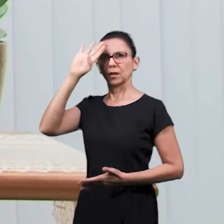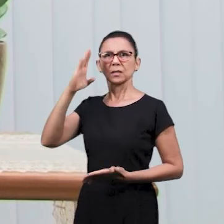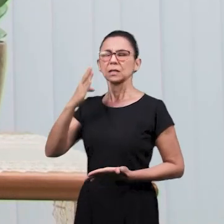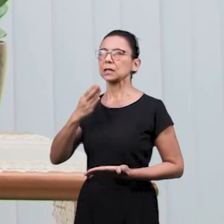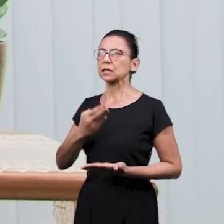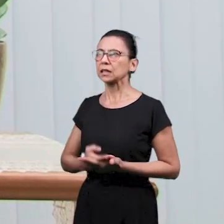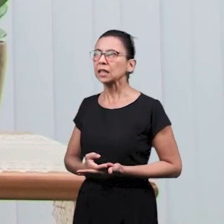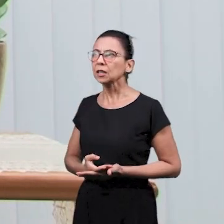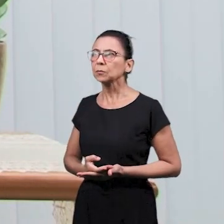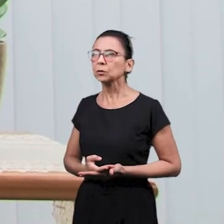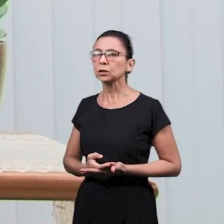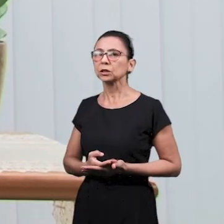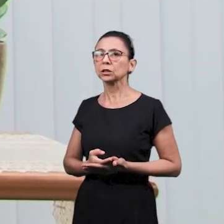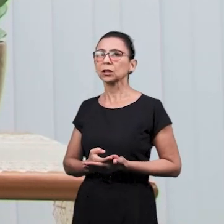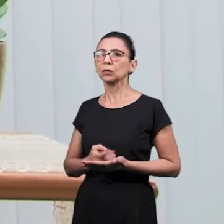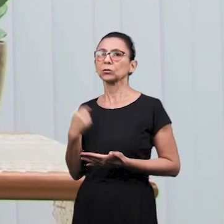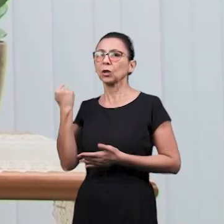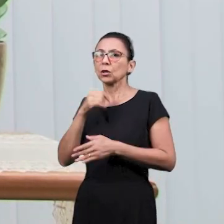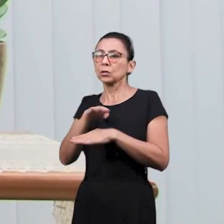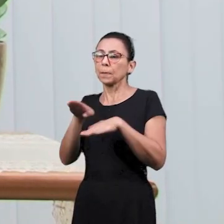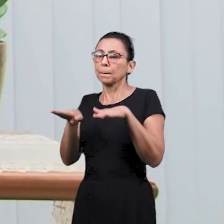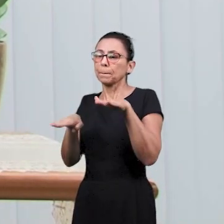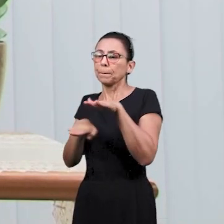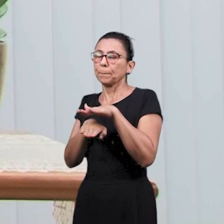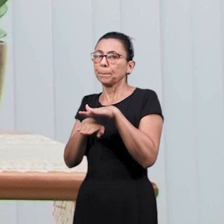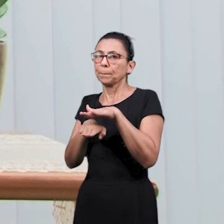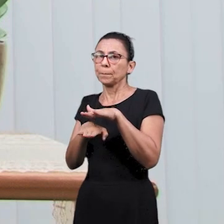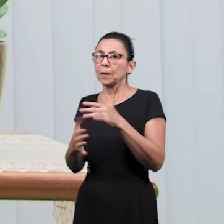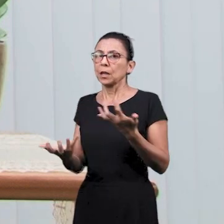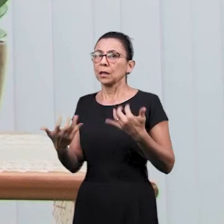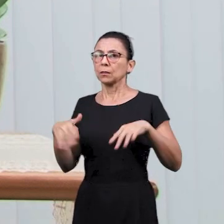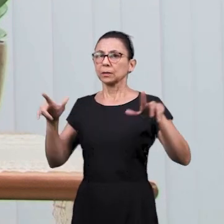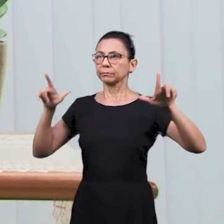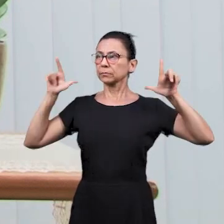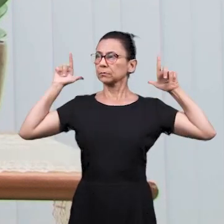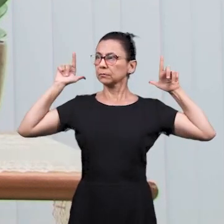в Него, мы не пытаемся выделиться из толпы.